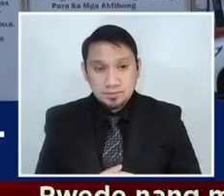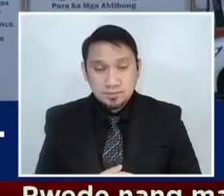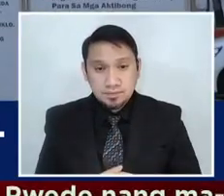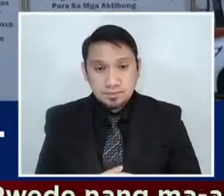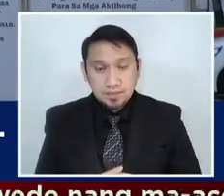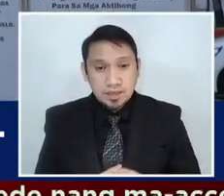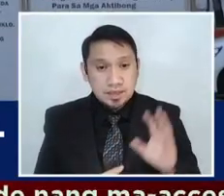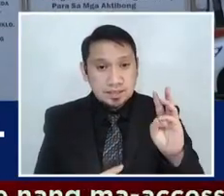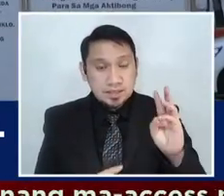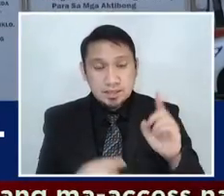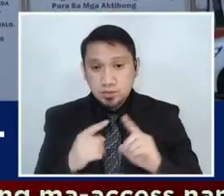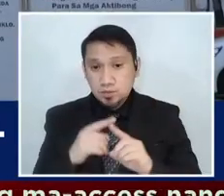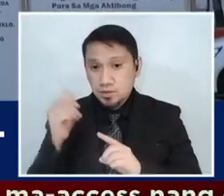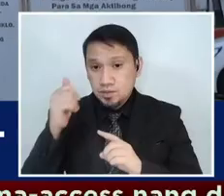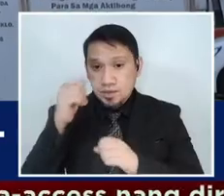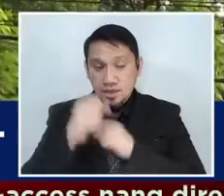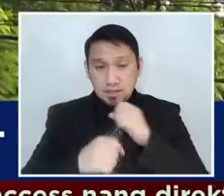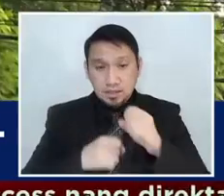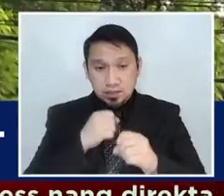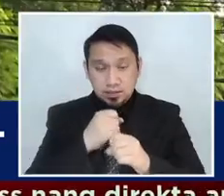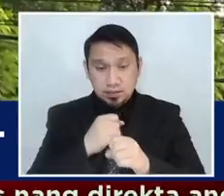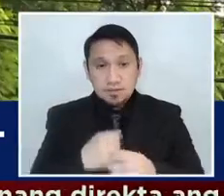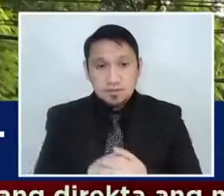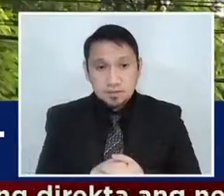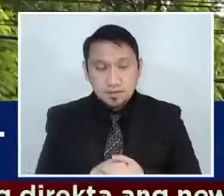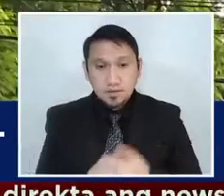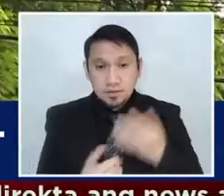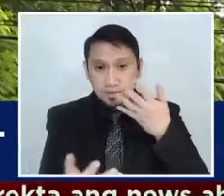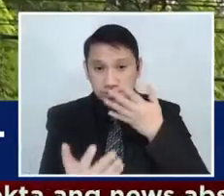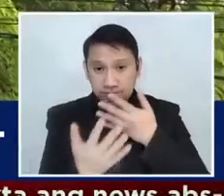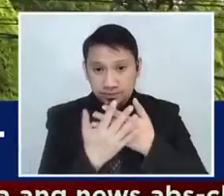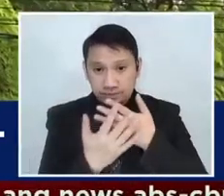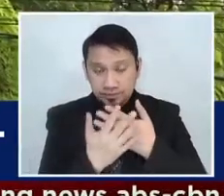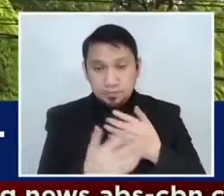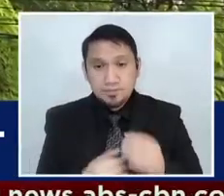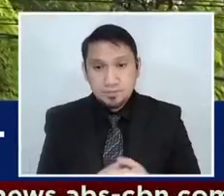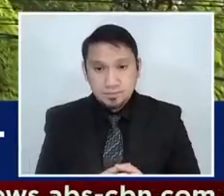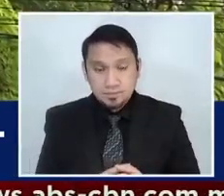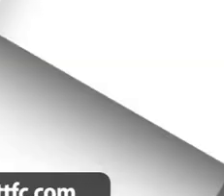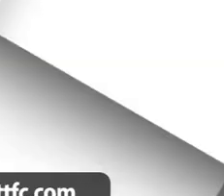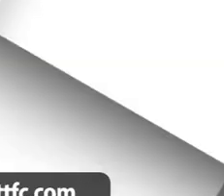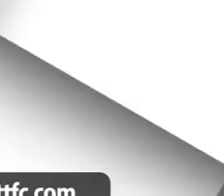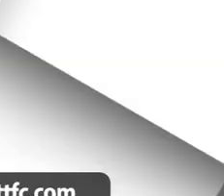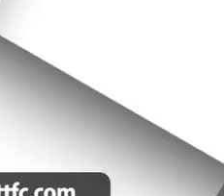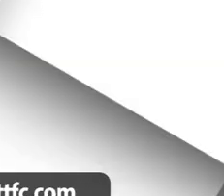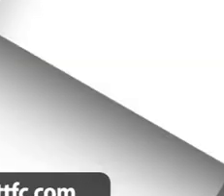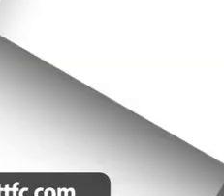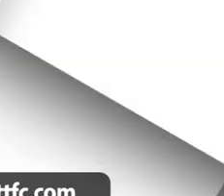6 hanggang 10 taon at 1 araw ang pagkakakulong ng sintensya.